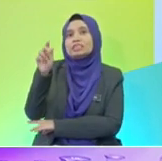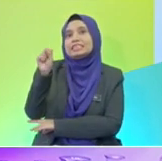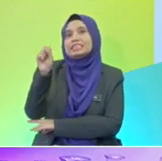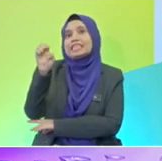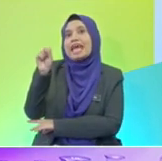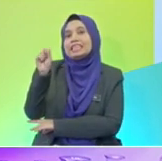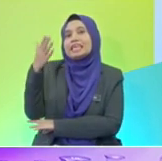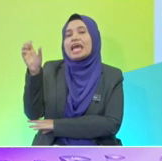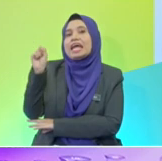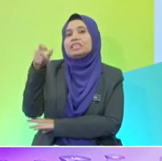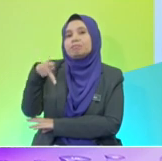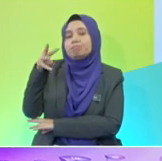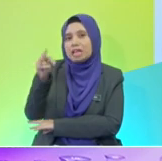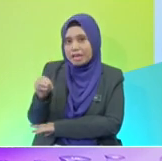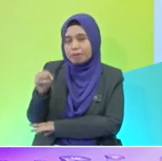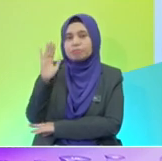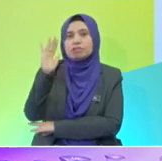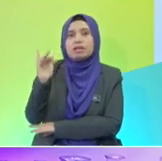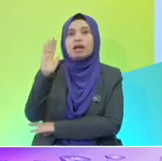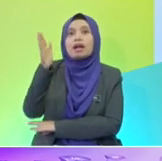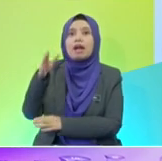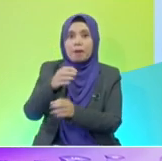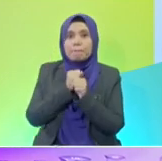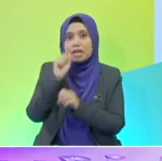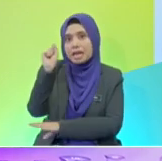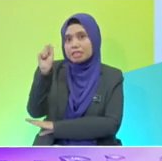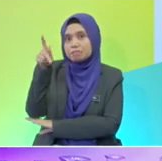untuk calon saudara SPM kita yang akan habis